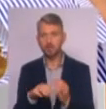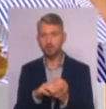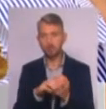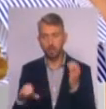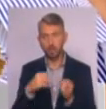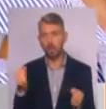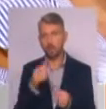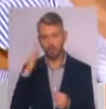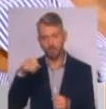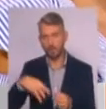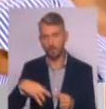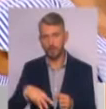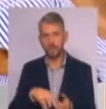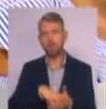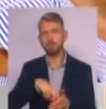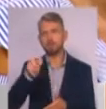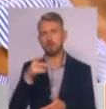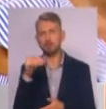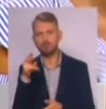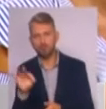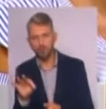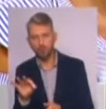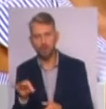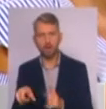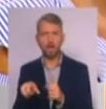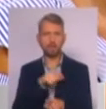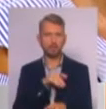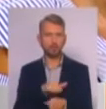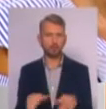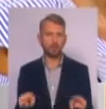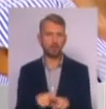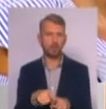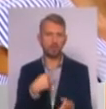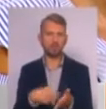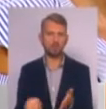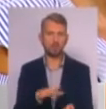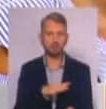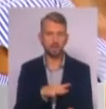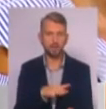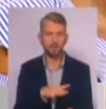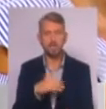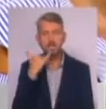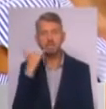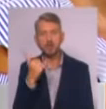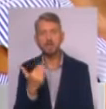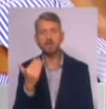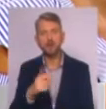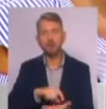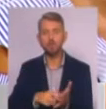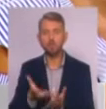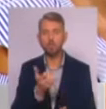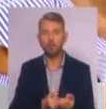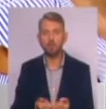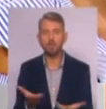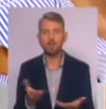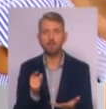вода. Писали письмо на Кличко, абсолютно такой отписка была. Звонили в вашу приемную, в которой вас